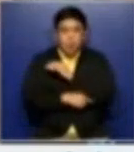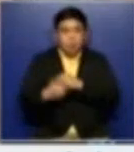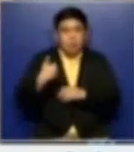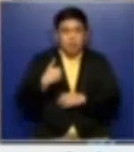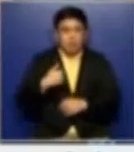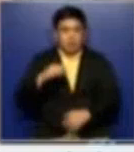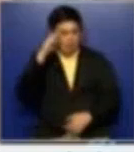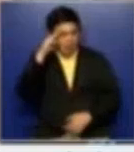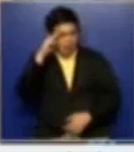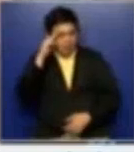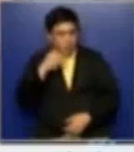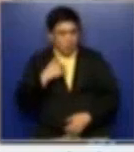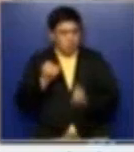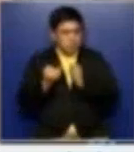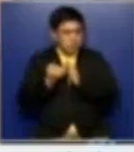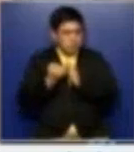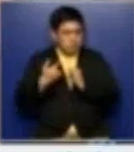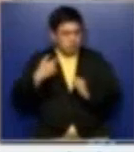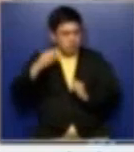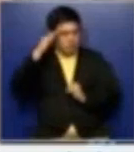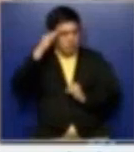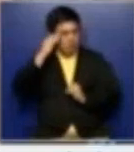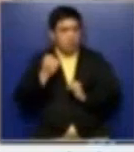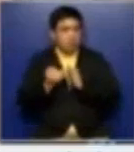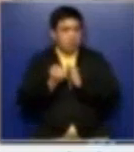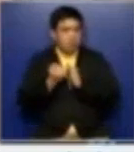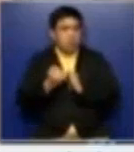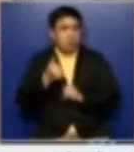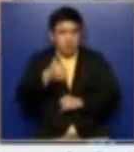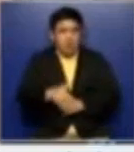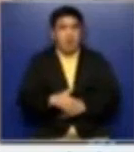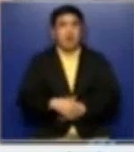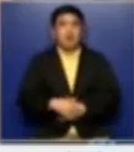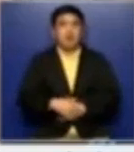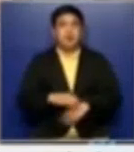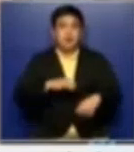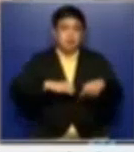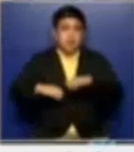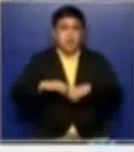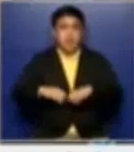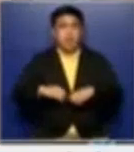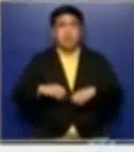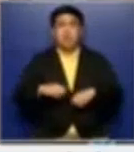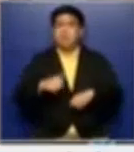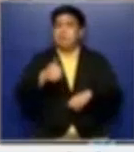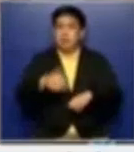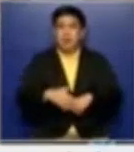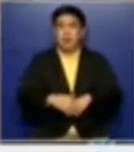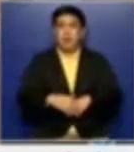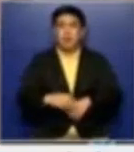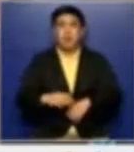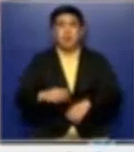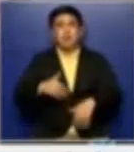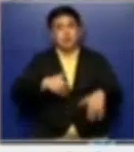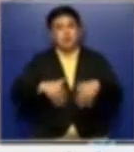องทัพบกกองทัพเรือมีรุ่นน้องเป็นฐานทัพไม่ได้ครับถ้าบริหารแบบนี้เลื่อนลอยไปแบบนี้เนี่ยแล้วชาวบ้านก็ต